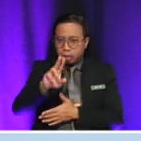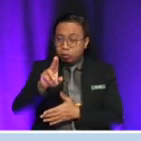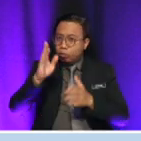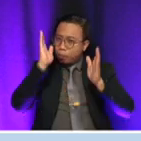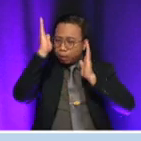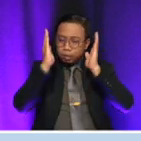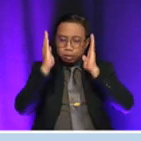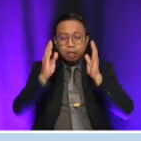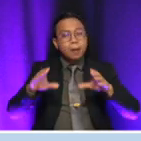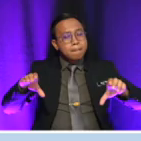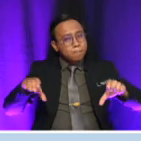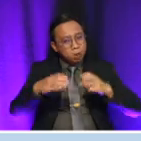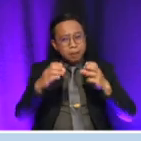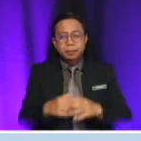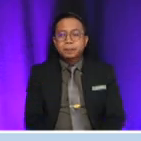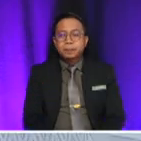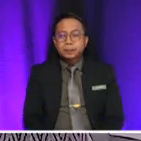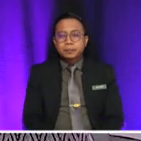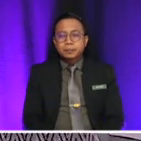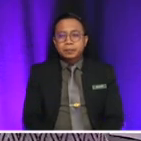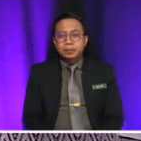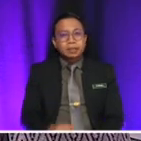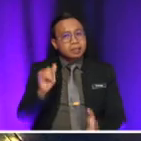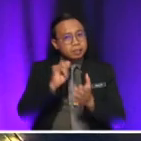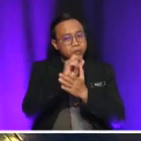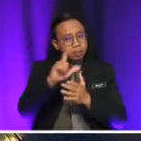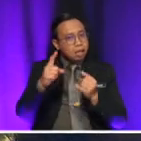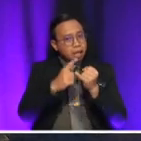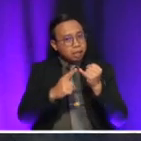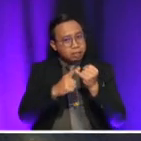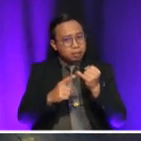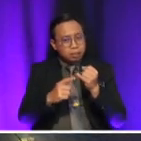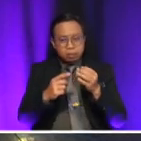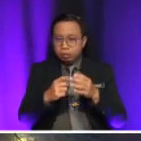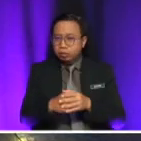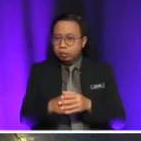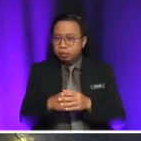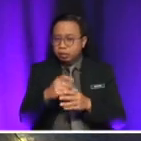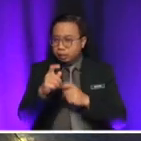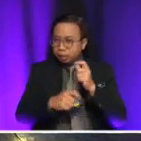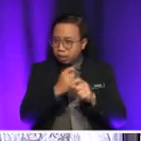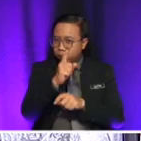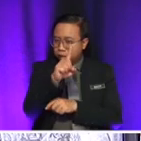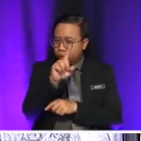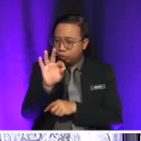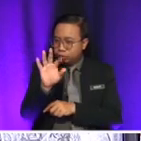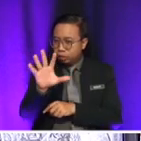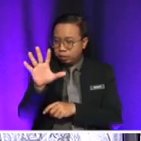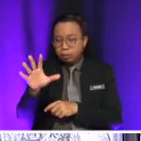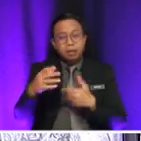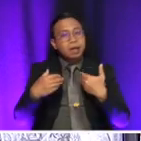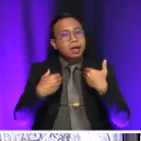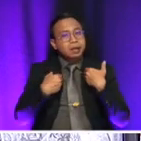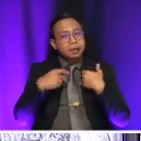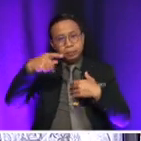pertama diadakan Irfan baik Itulah di akhir sekali penghujungnya pada tahun 1955 pelakunya